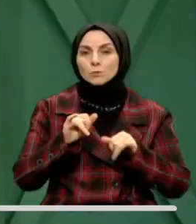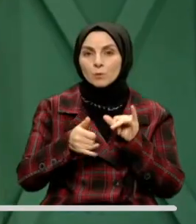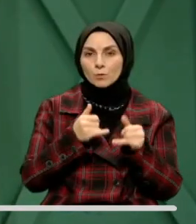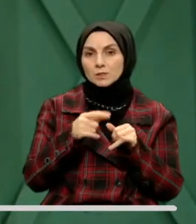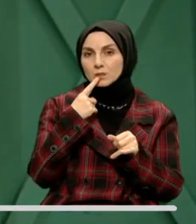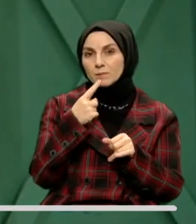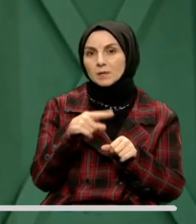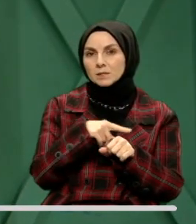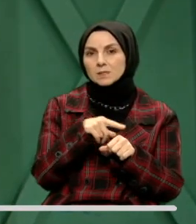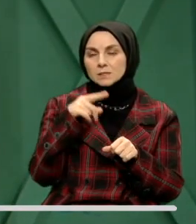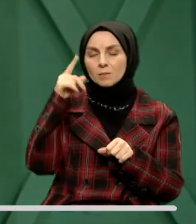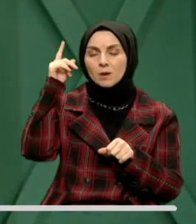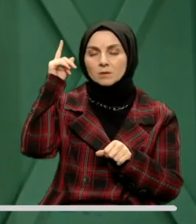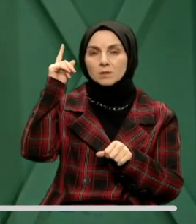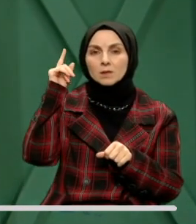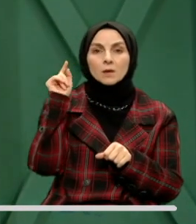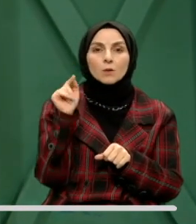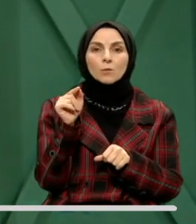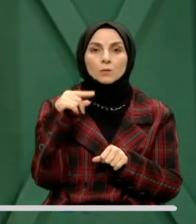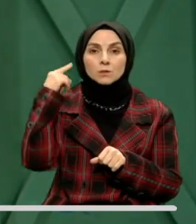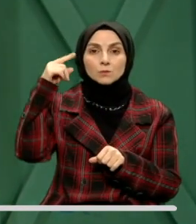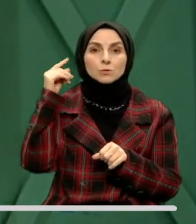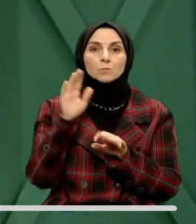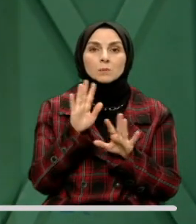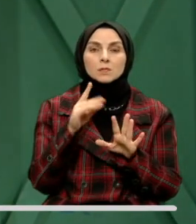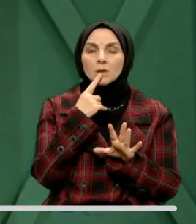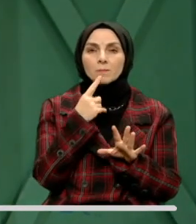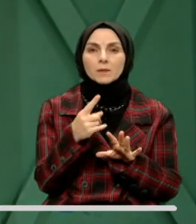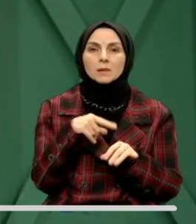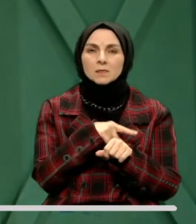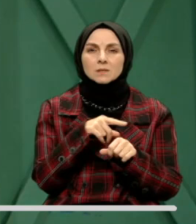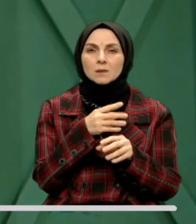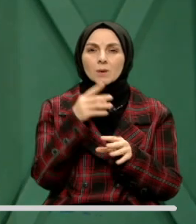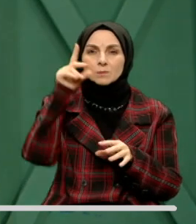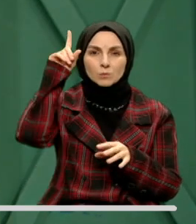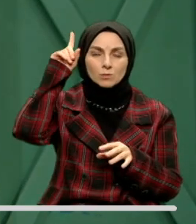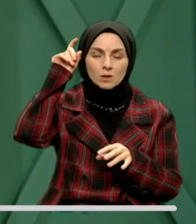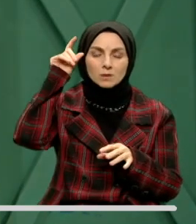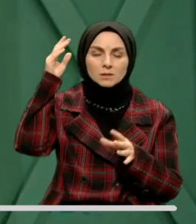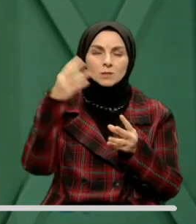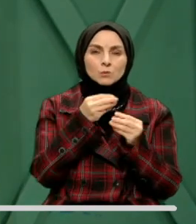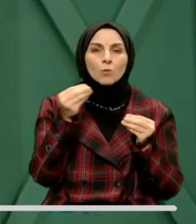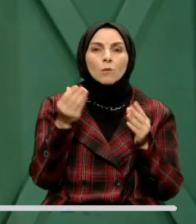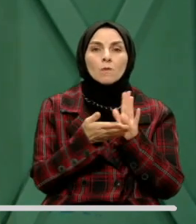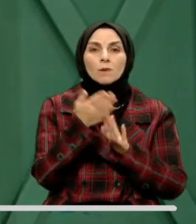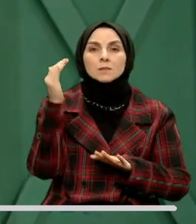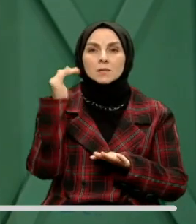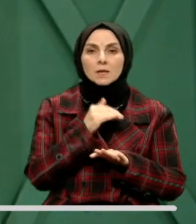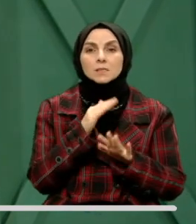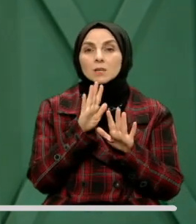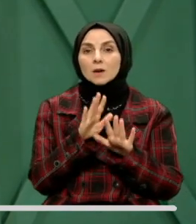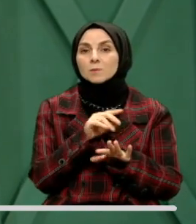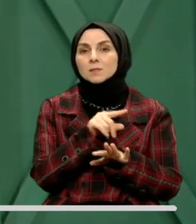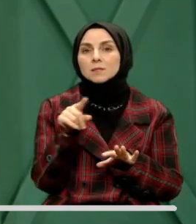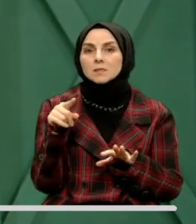çerçevede başka bir şey düşüneceğim. Ha ne olacak düşünmeyeceğim dediğin zaman zaten bilinçaltı çok fazla getirecek. Bu ilk başlangıçta düşünceler gelebilir ama